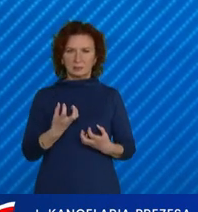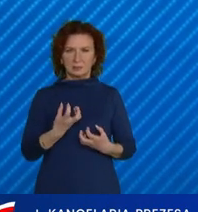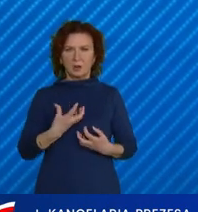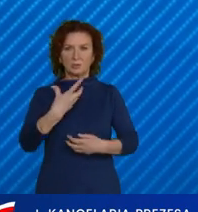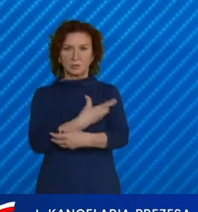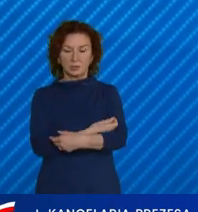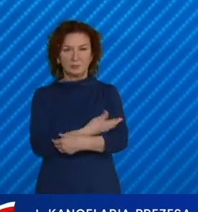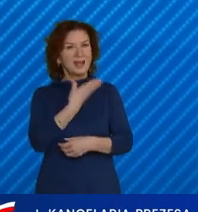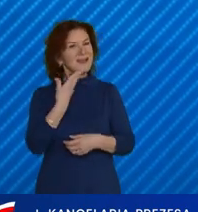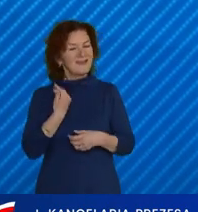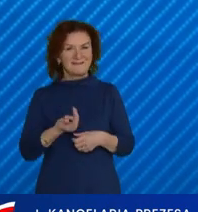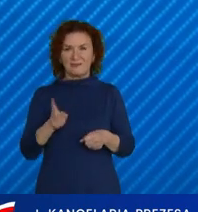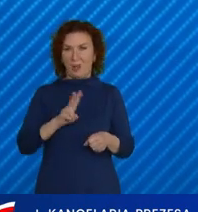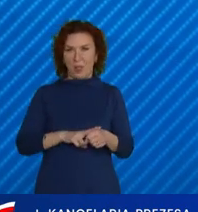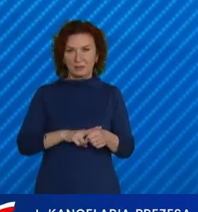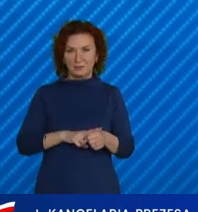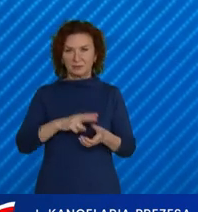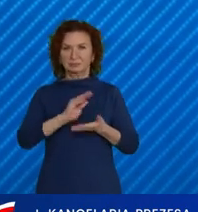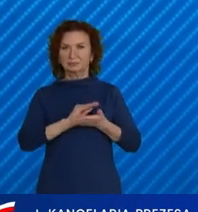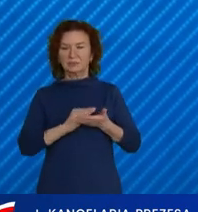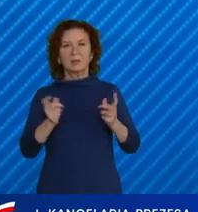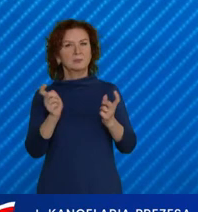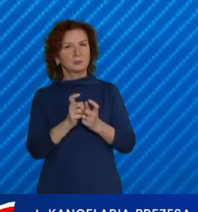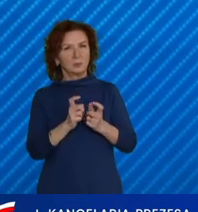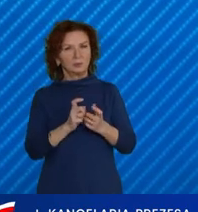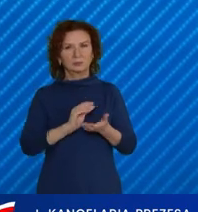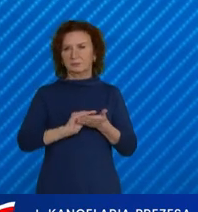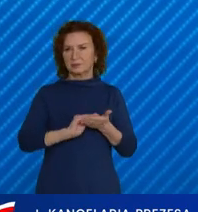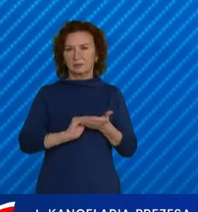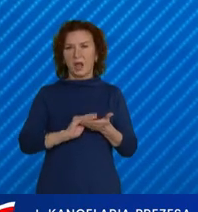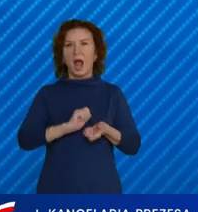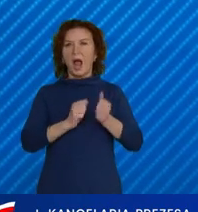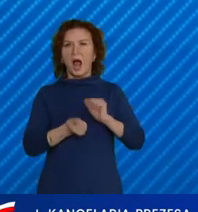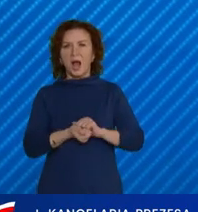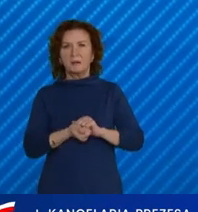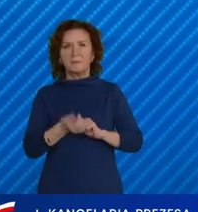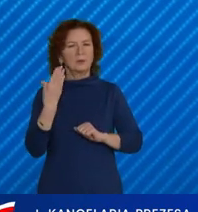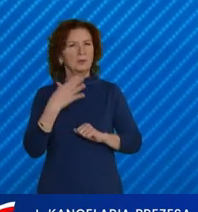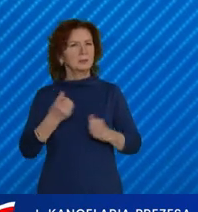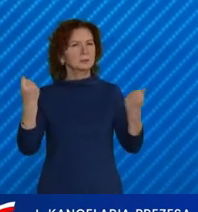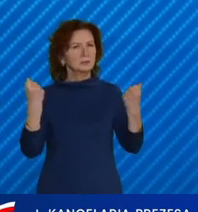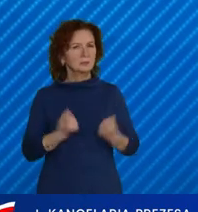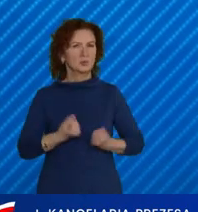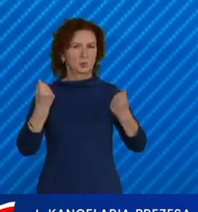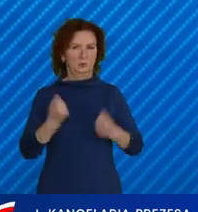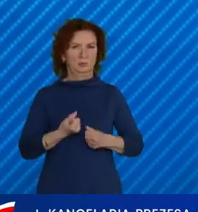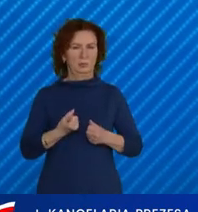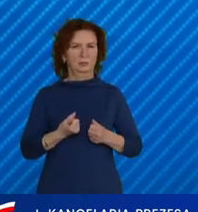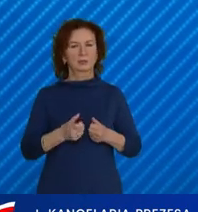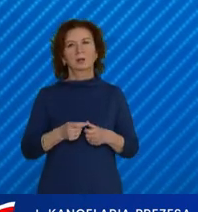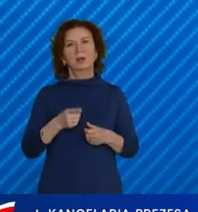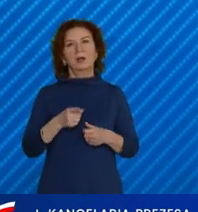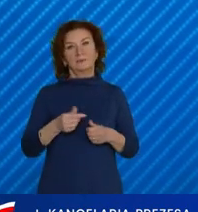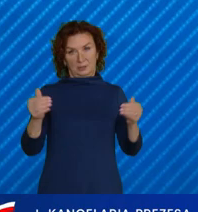brakować terminów wystawionych przez punkty szczepień, albo zaczyna być to zbyt dużym obciążeniem dla systemu, wtedy możemy